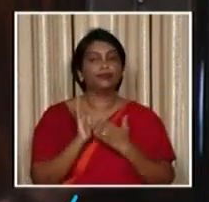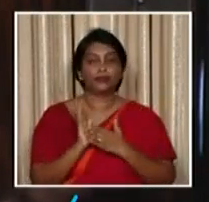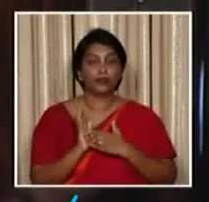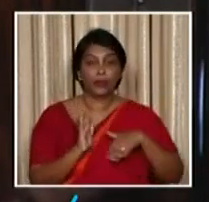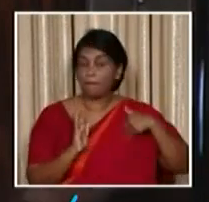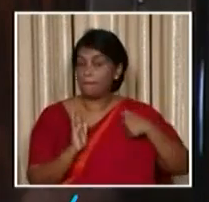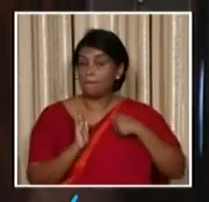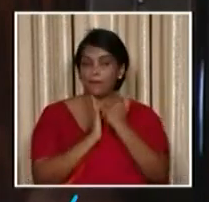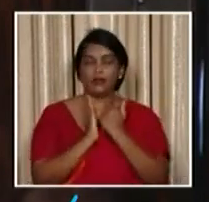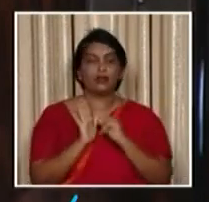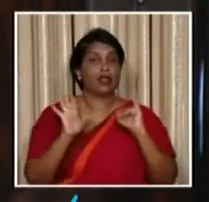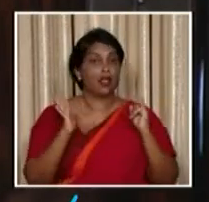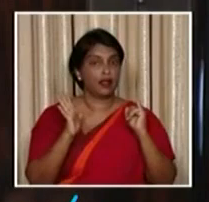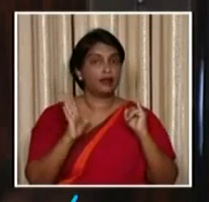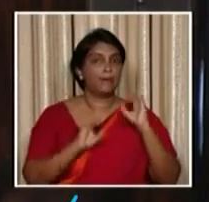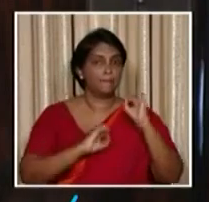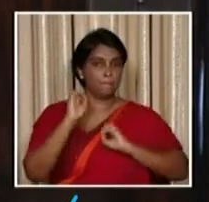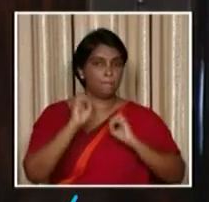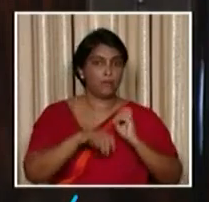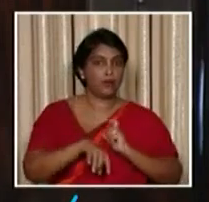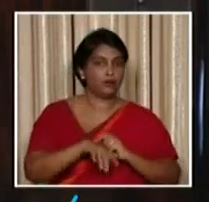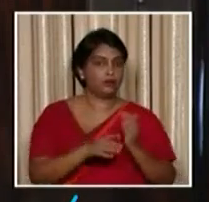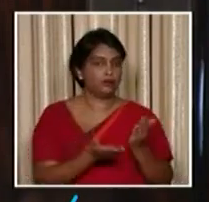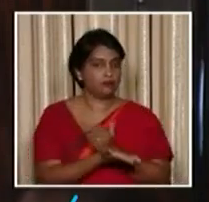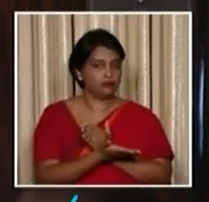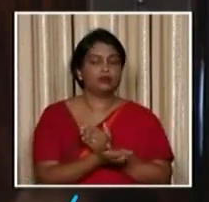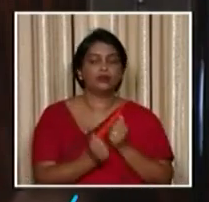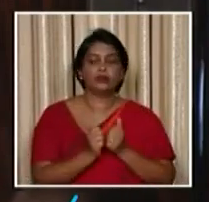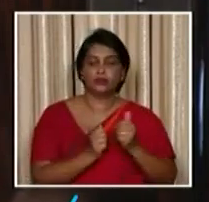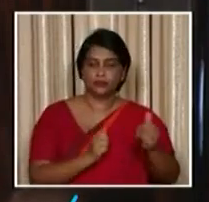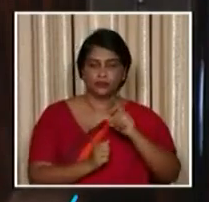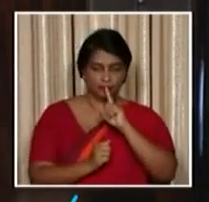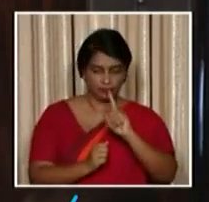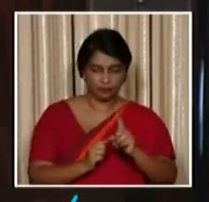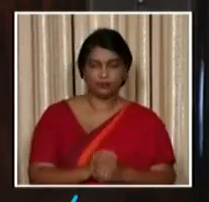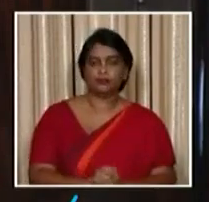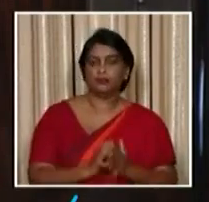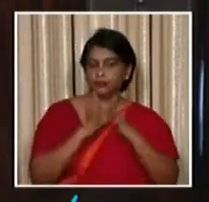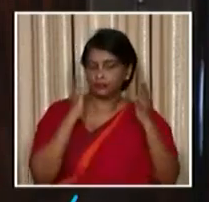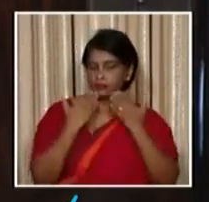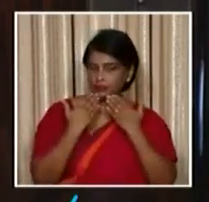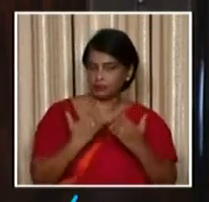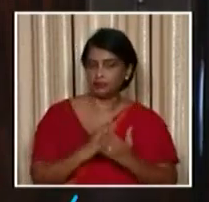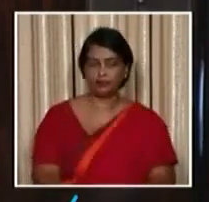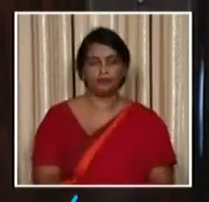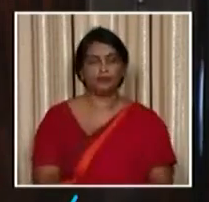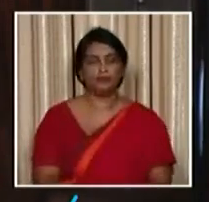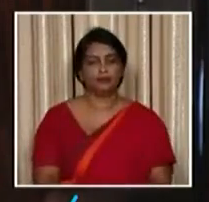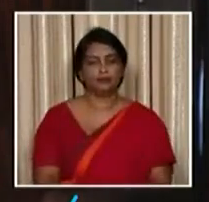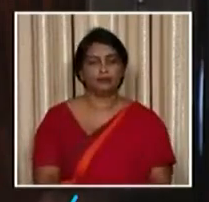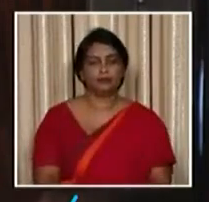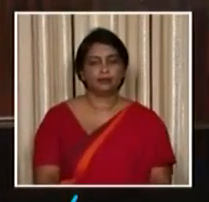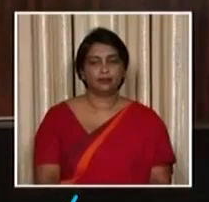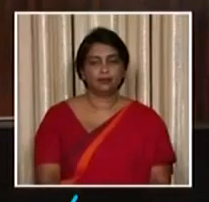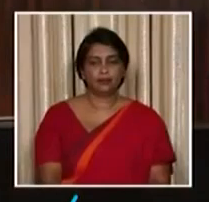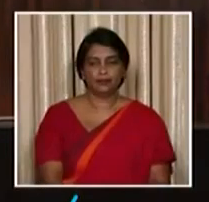එකක් වශයෙන් 160කවත් කාලයක් වෙන් කරන වැඩසටහන කර යන්න කියලා යෝජනා කරනවා බොහොම ස්තුතියි බොහොම ස්තුතියි ඔබතුමා